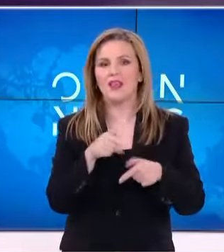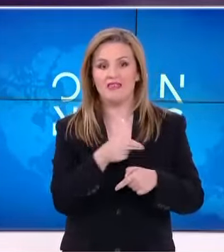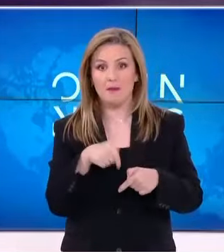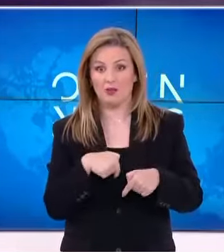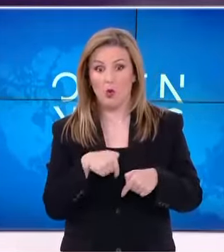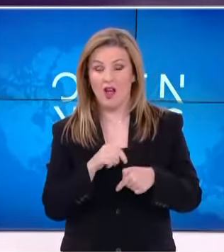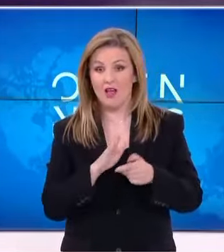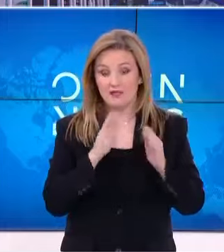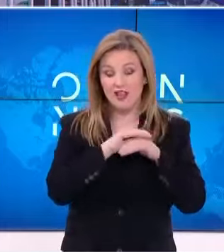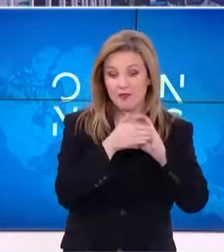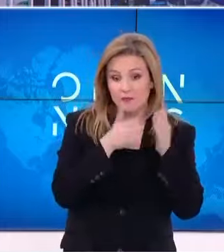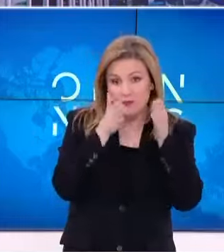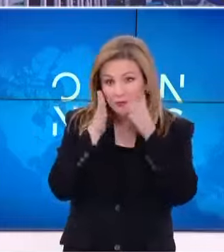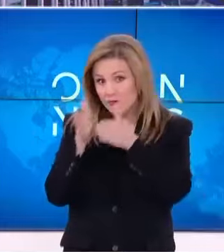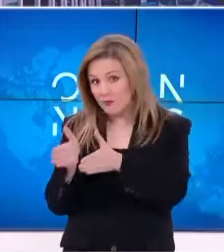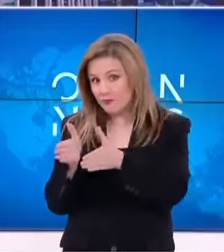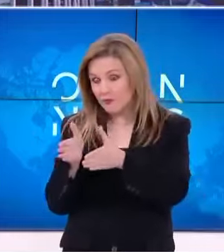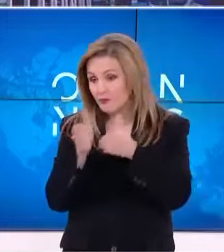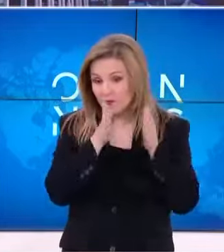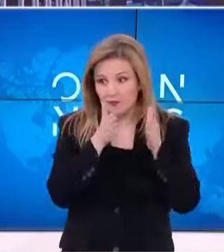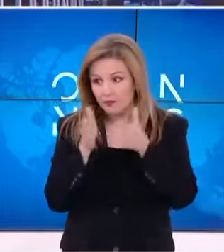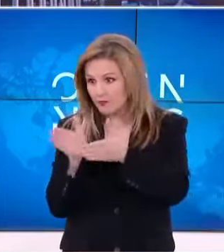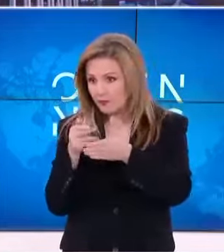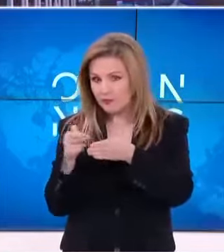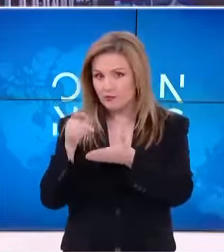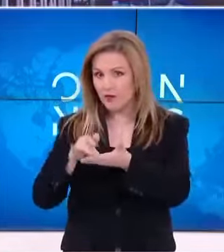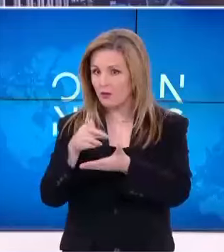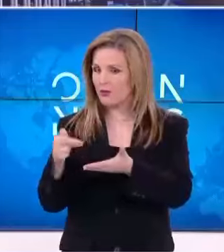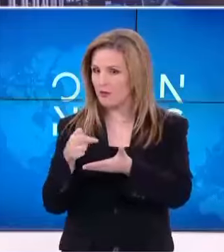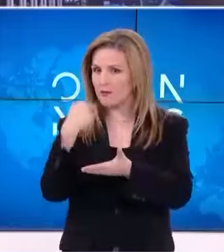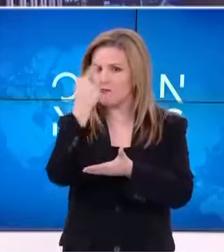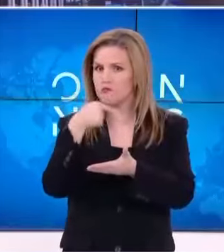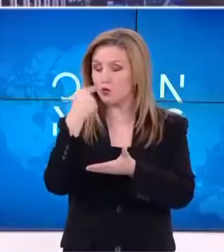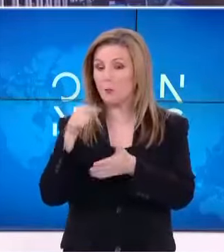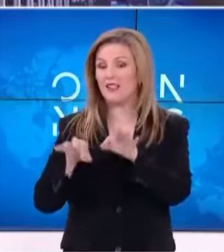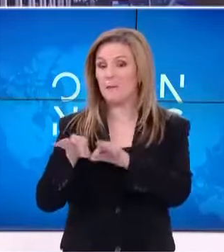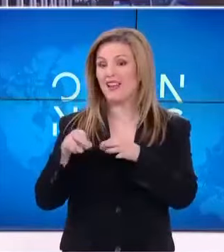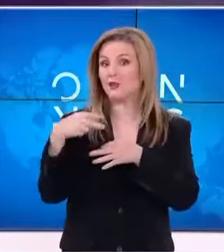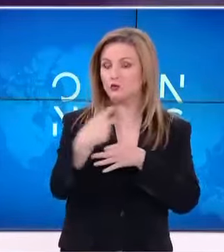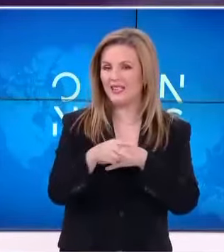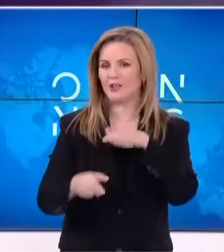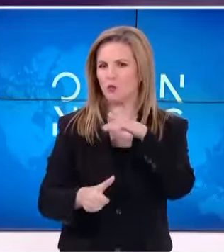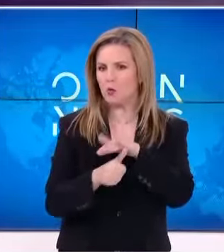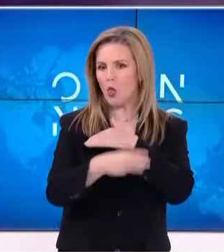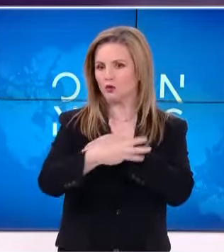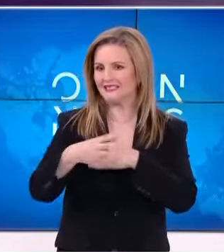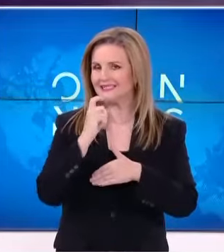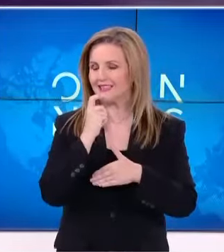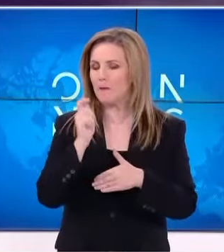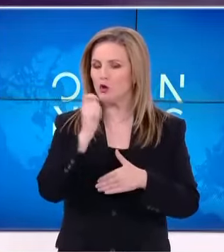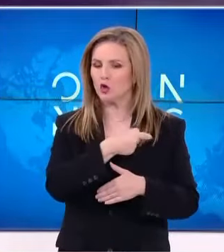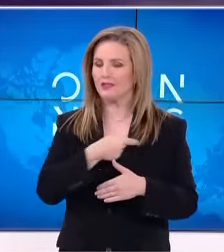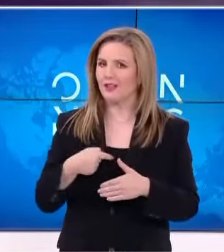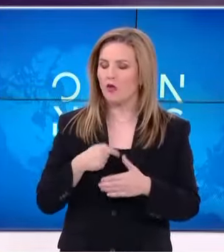γίνεται θέμα κεντρικής πολιτικής αντιπαράθεσης η προ σωπική περιουσία ενός πολιτικού αρχηγού ή